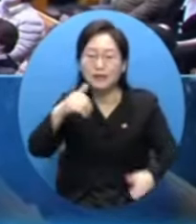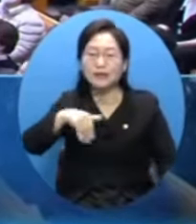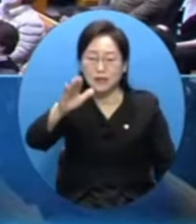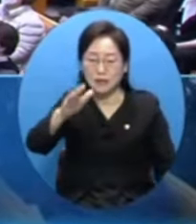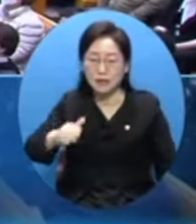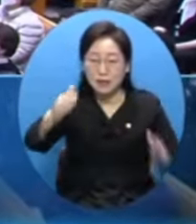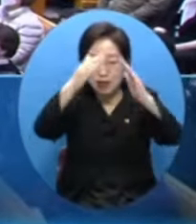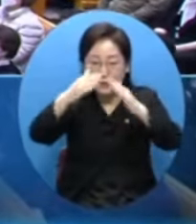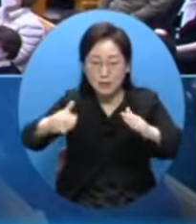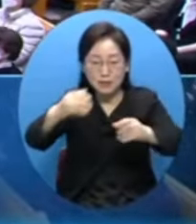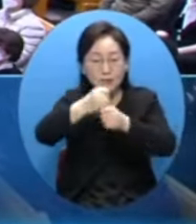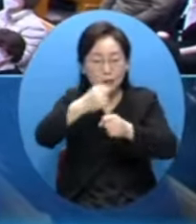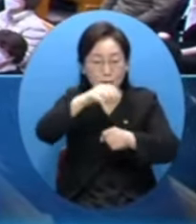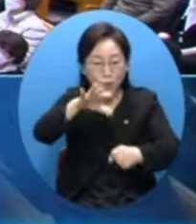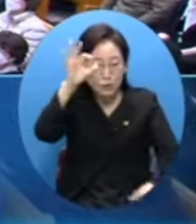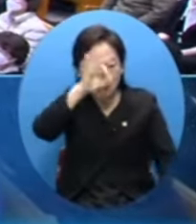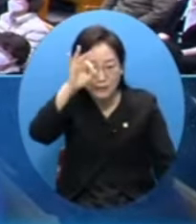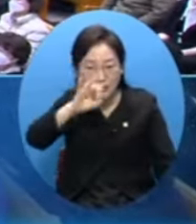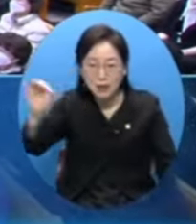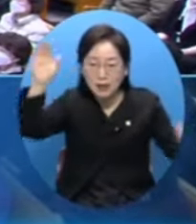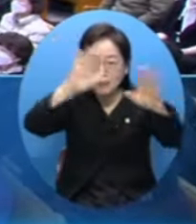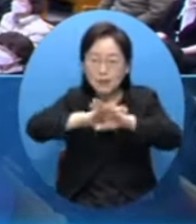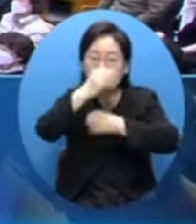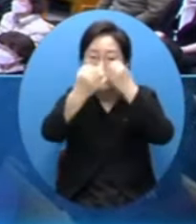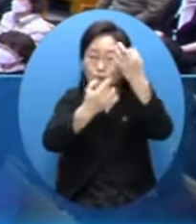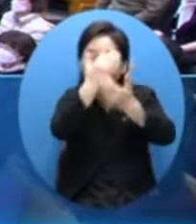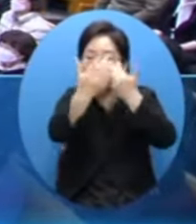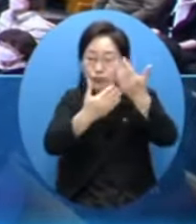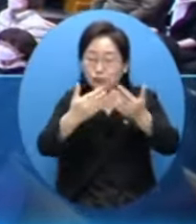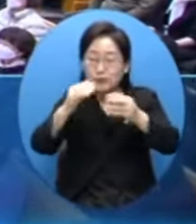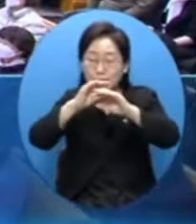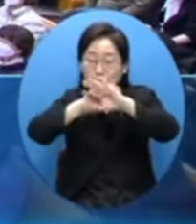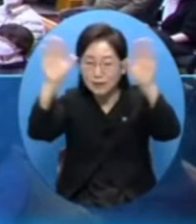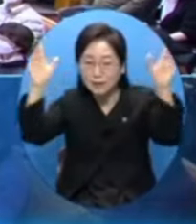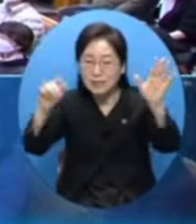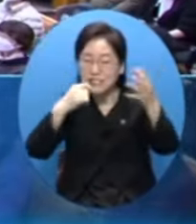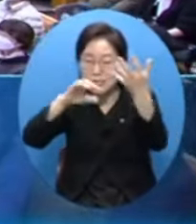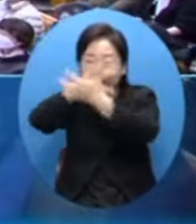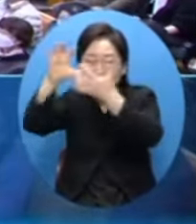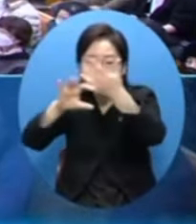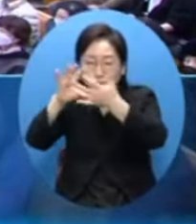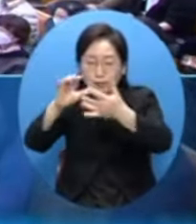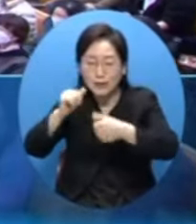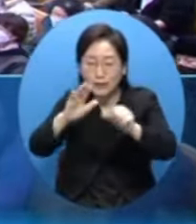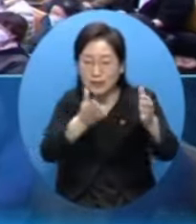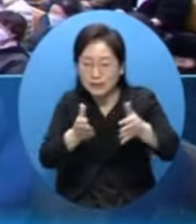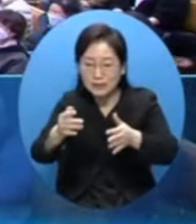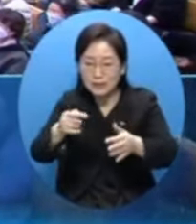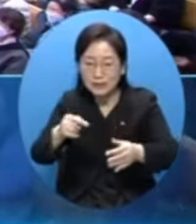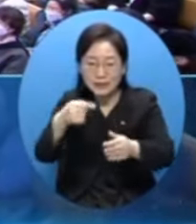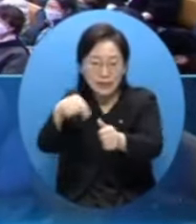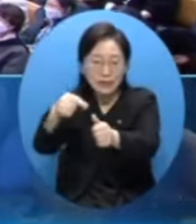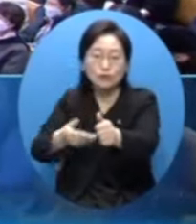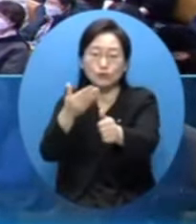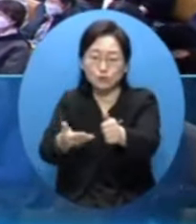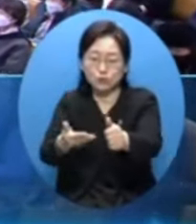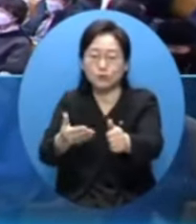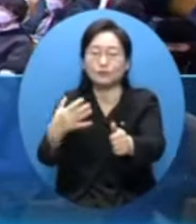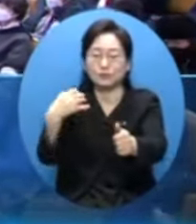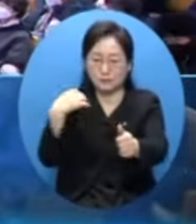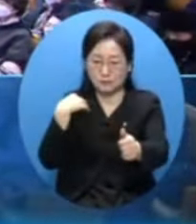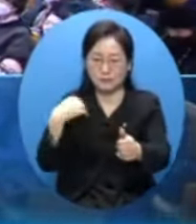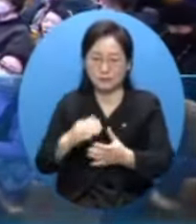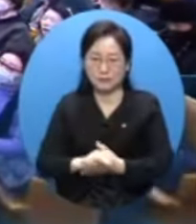장막 칠 곳을 찾으시고 밤에는 불로 낮에는 구름으로 너희가 갈 길을 지시하신 자이시니라.